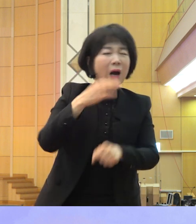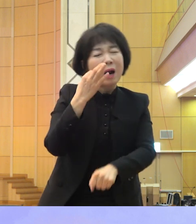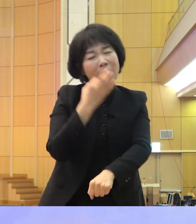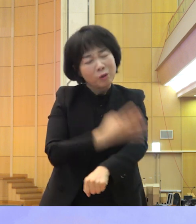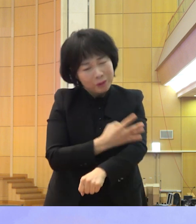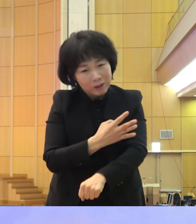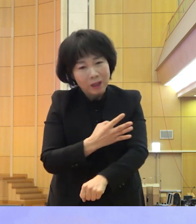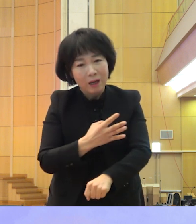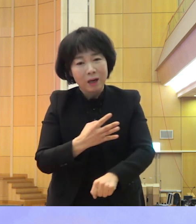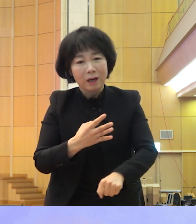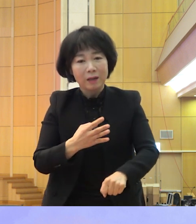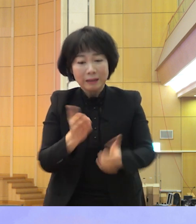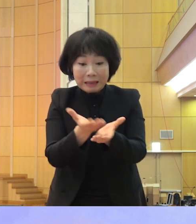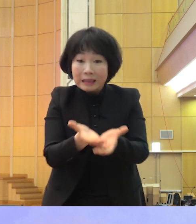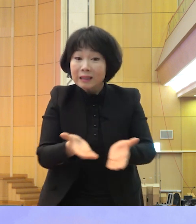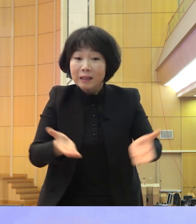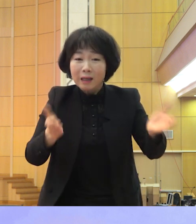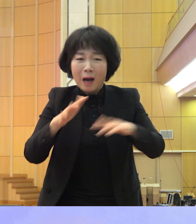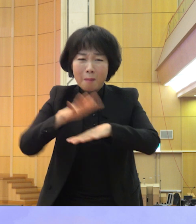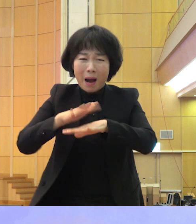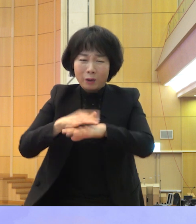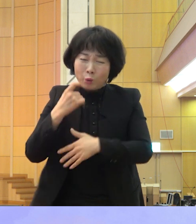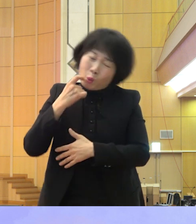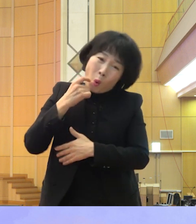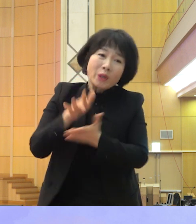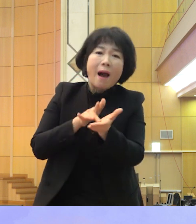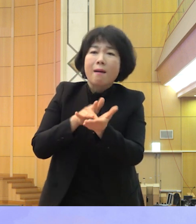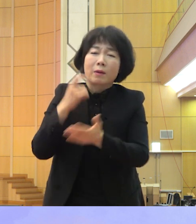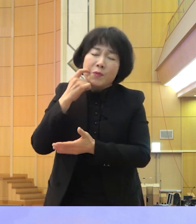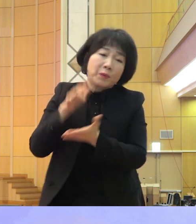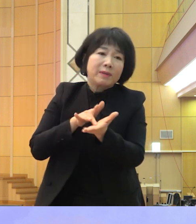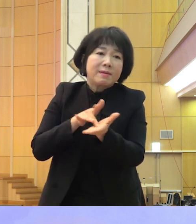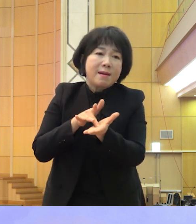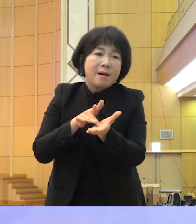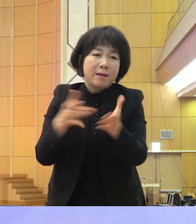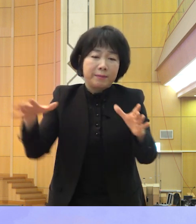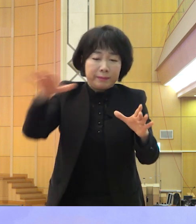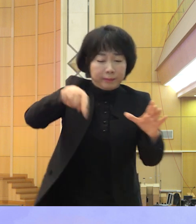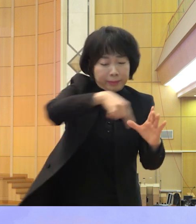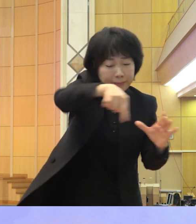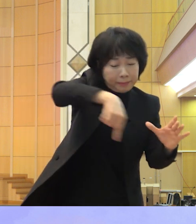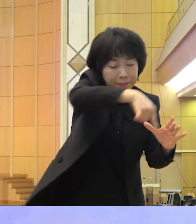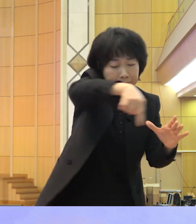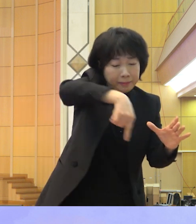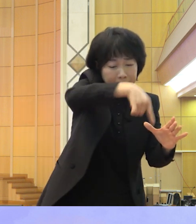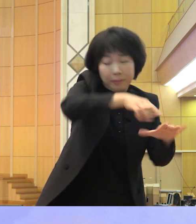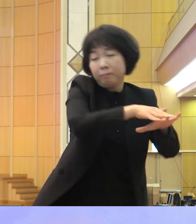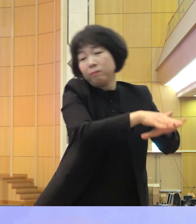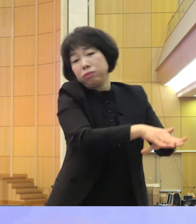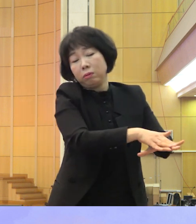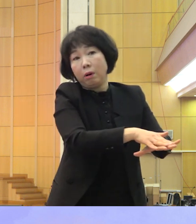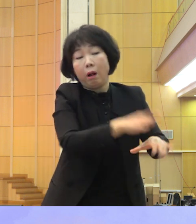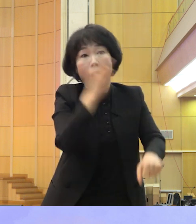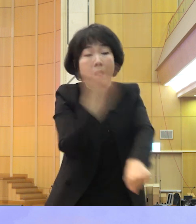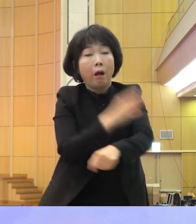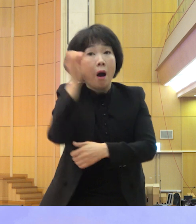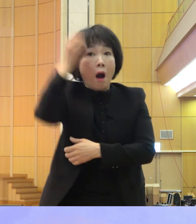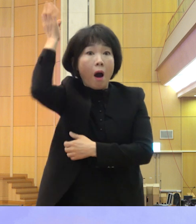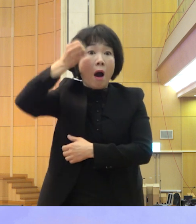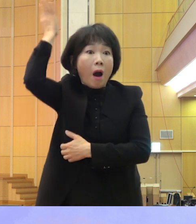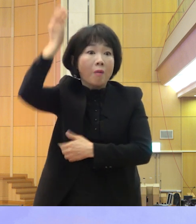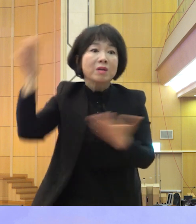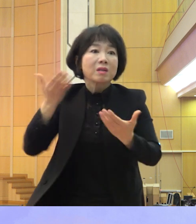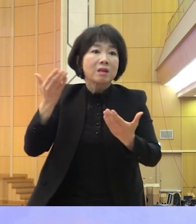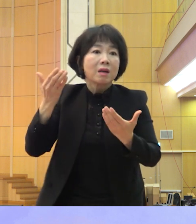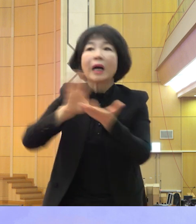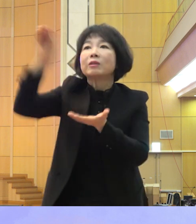못하고 그릇에다가 농약을 담아난 것을 그냥 깜빡 잃어버리고 출근하는